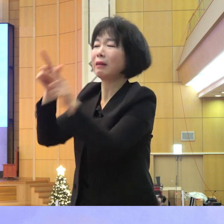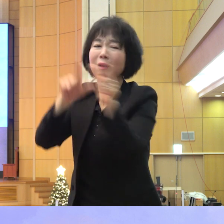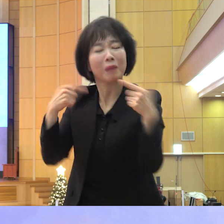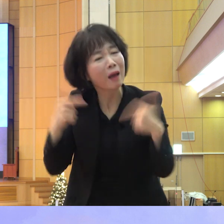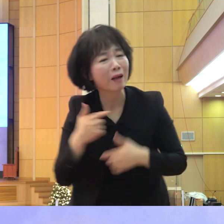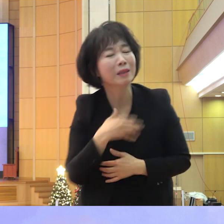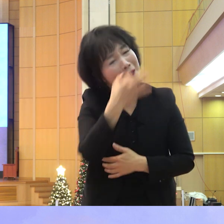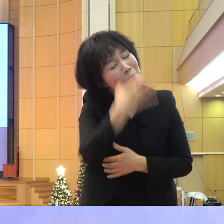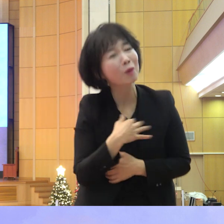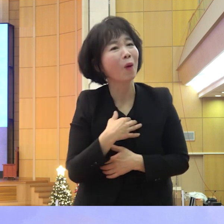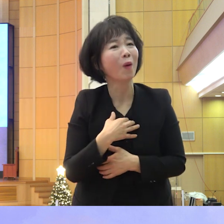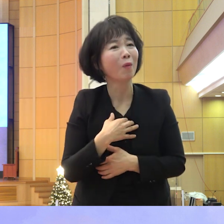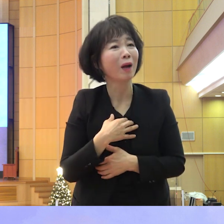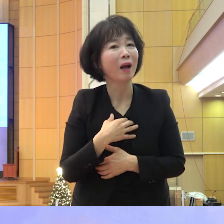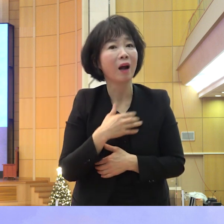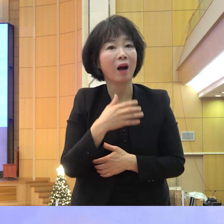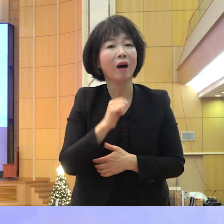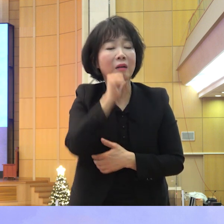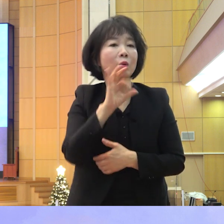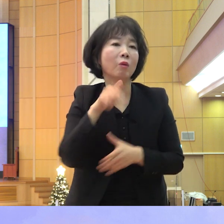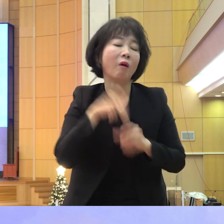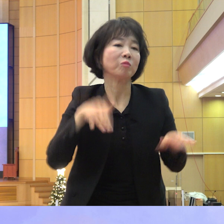가고